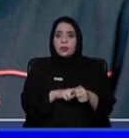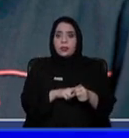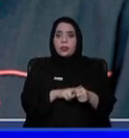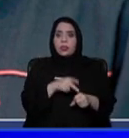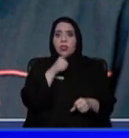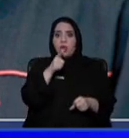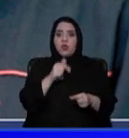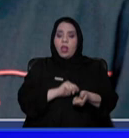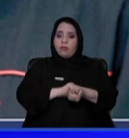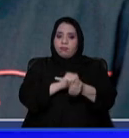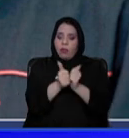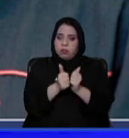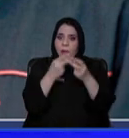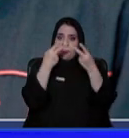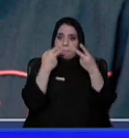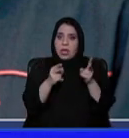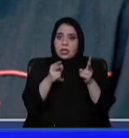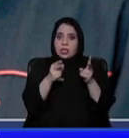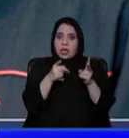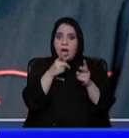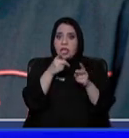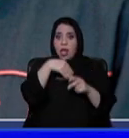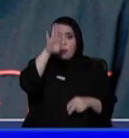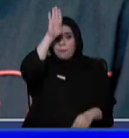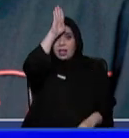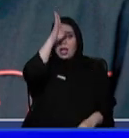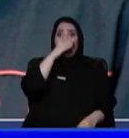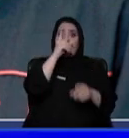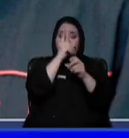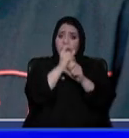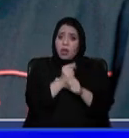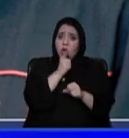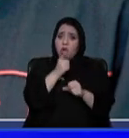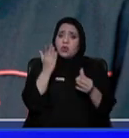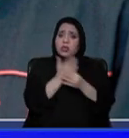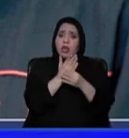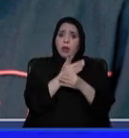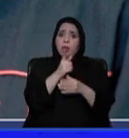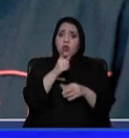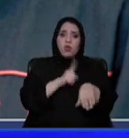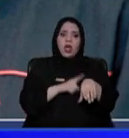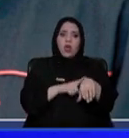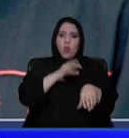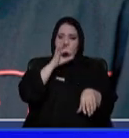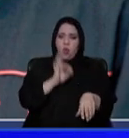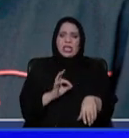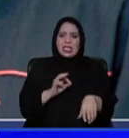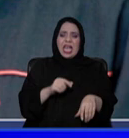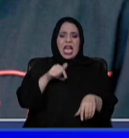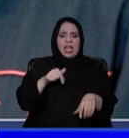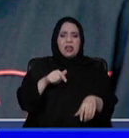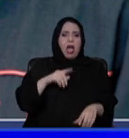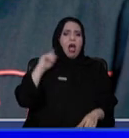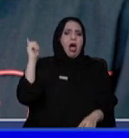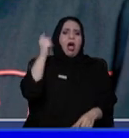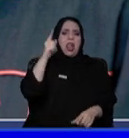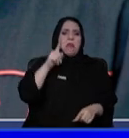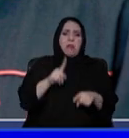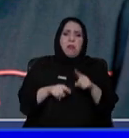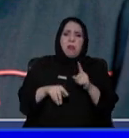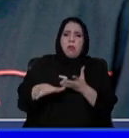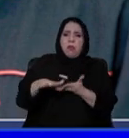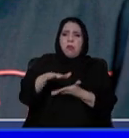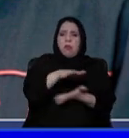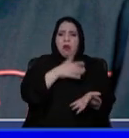والمبادرة العظيمة من جلالة الملك في أحلك وقت يحتاجه العالم إلى